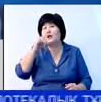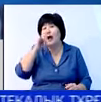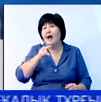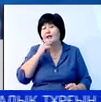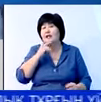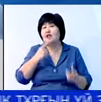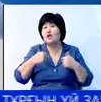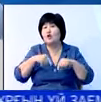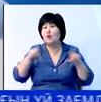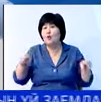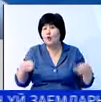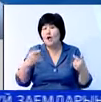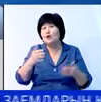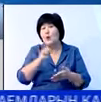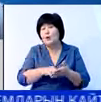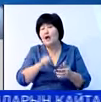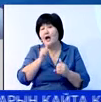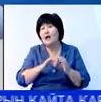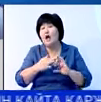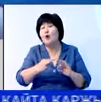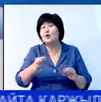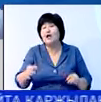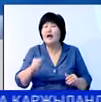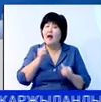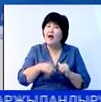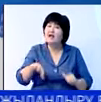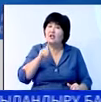құрылған болатын. Сол негізде әр ауданға, әр